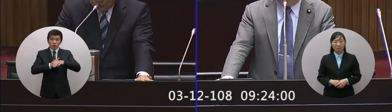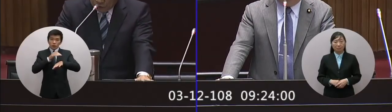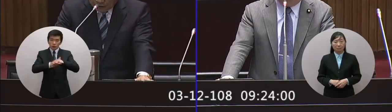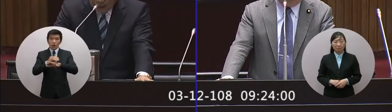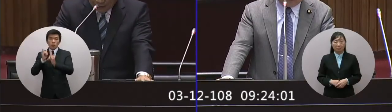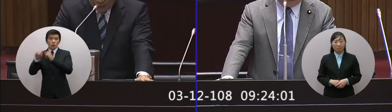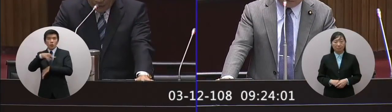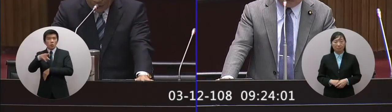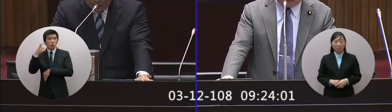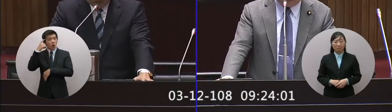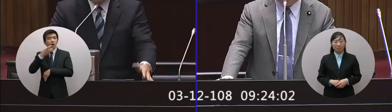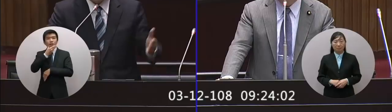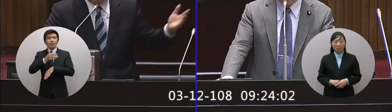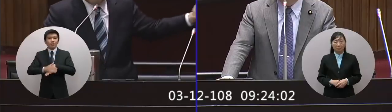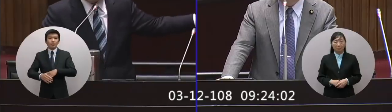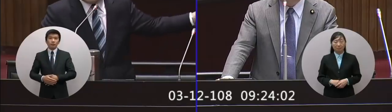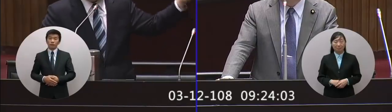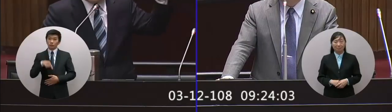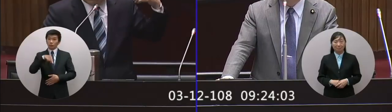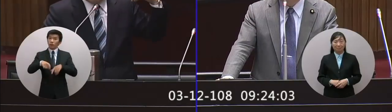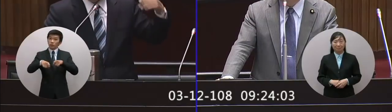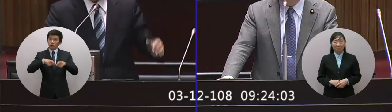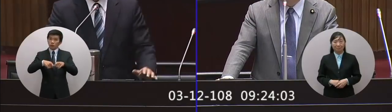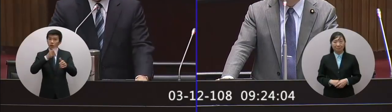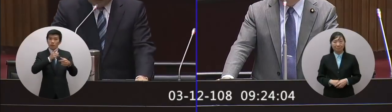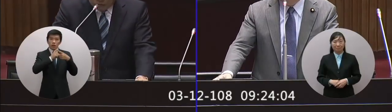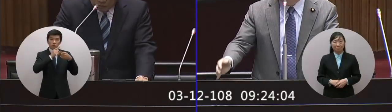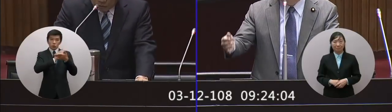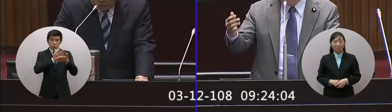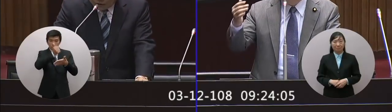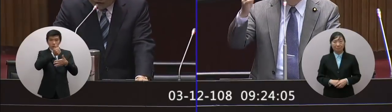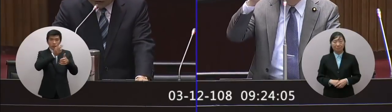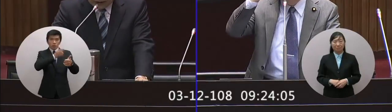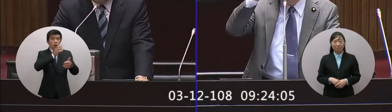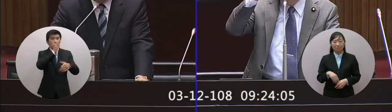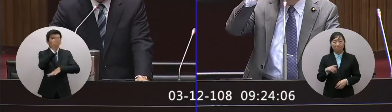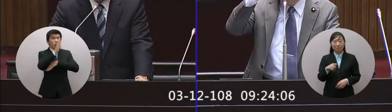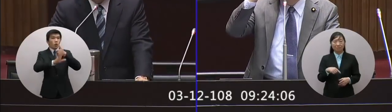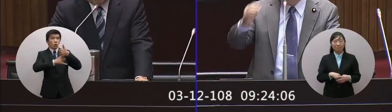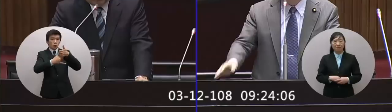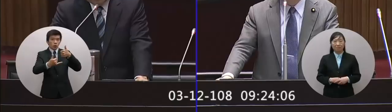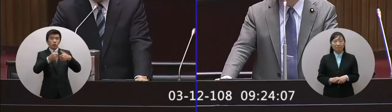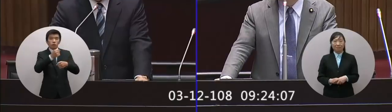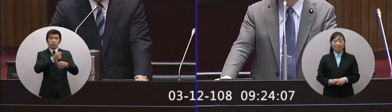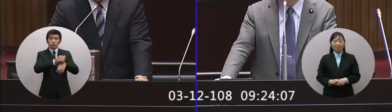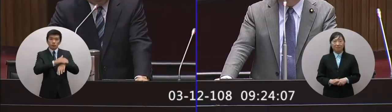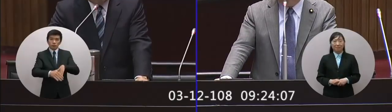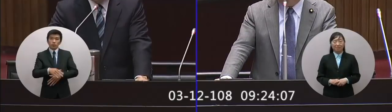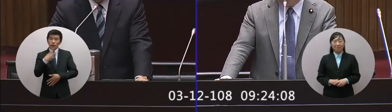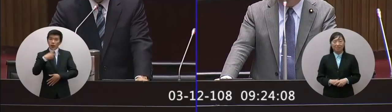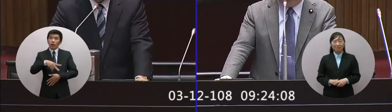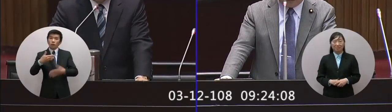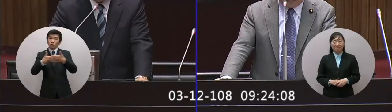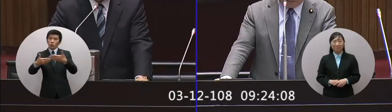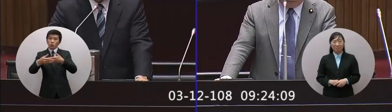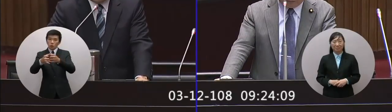会就这个案立刻我请秘书长交代吴哲成政委及交通